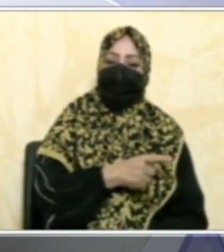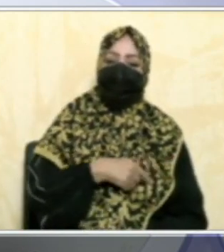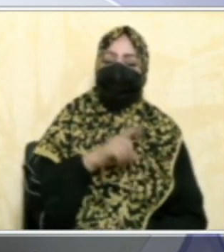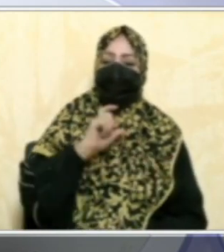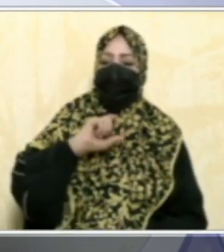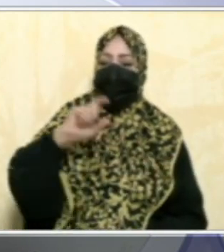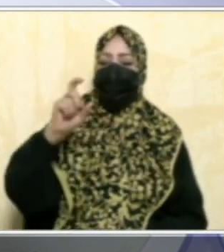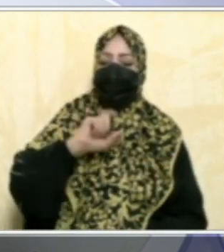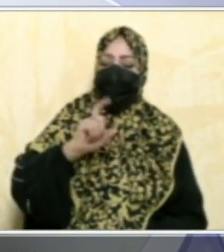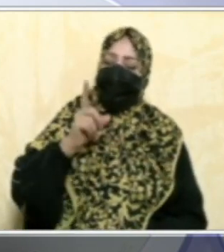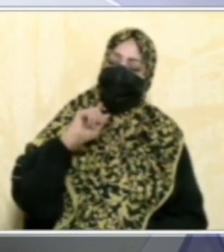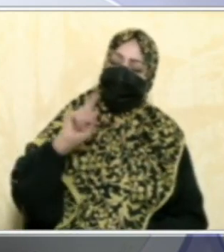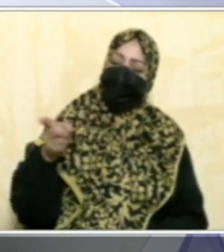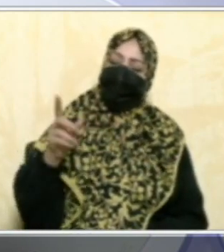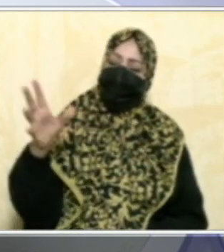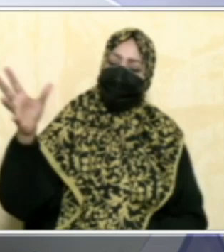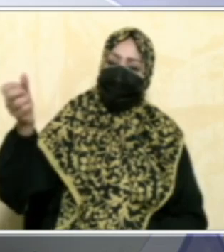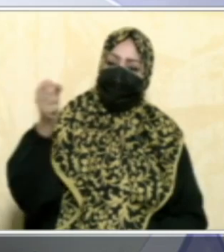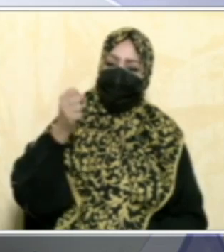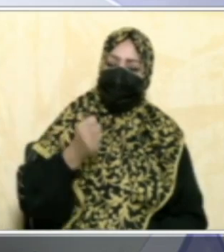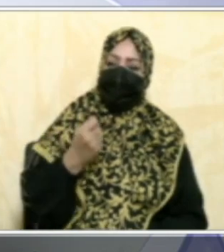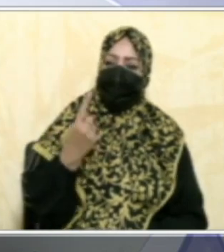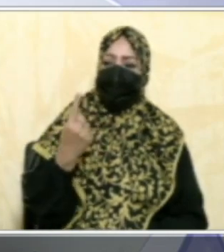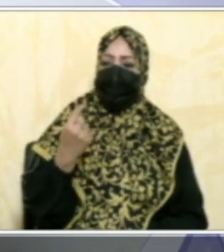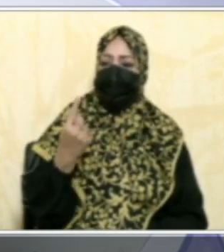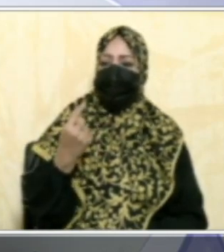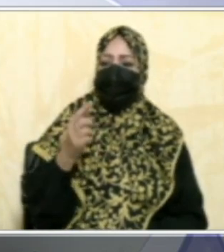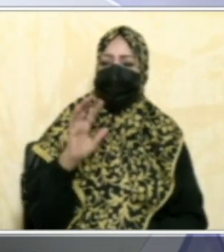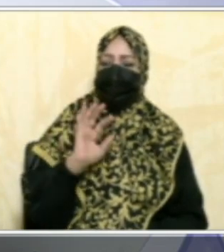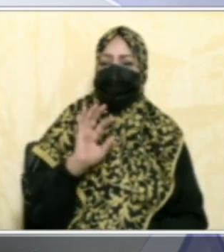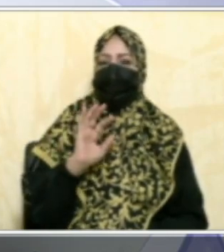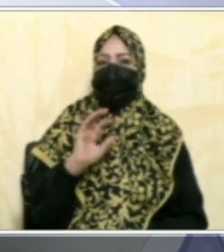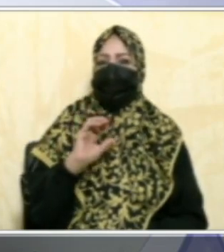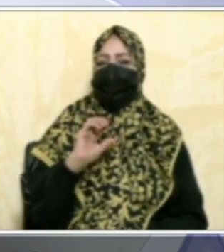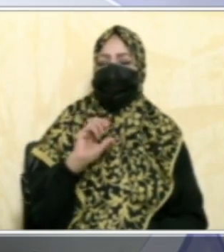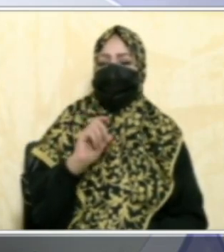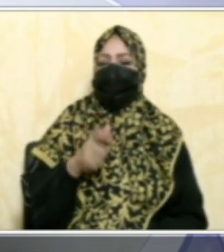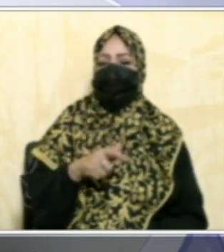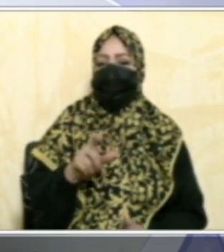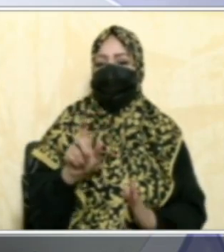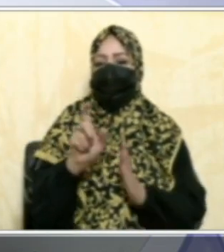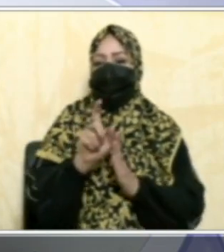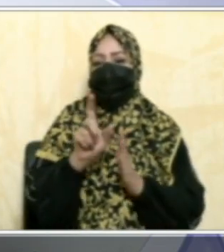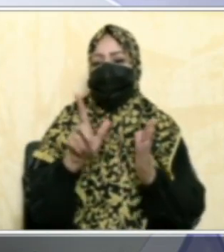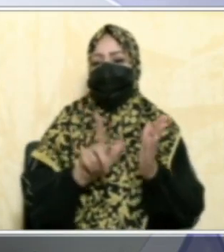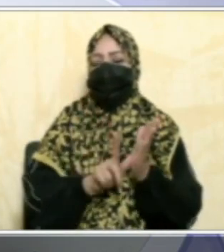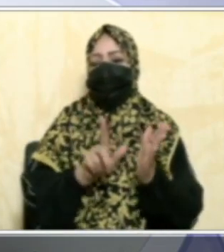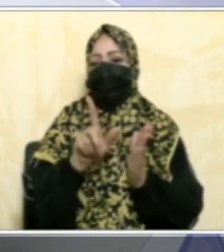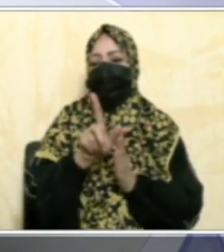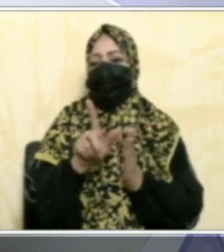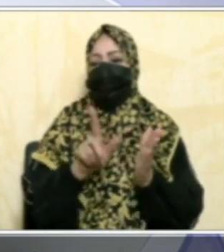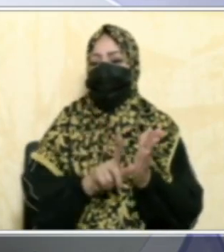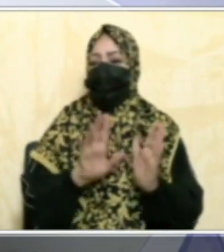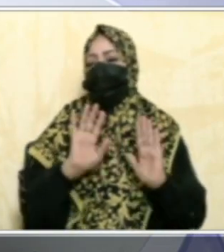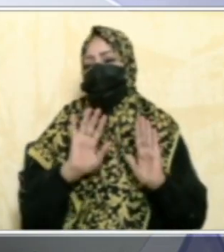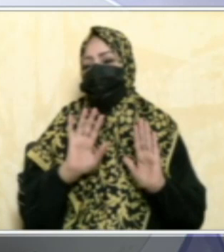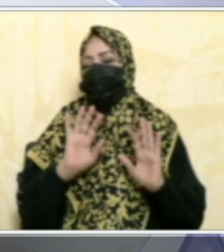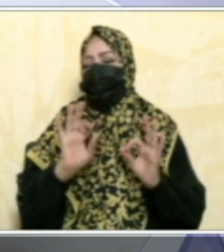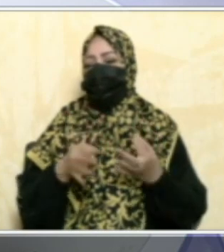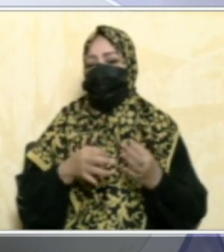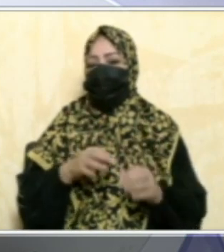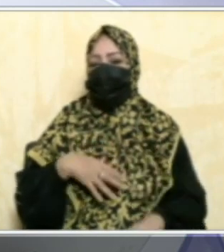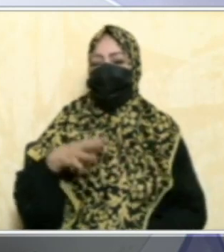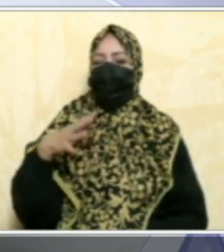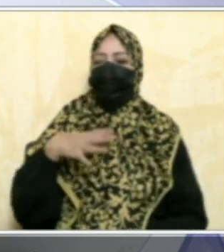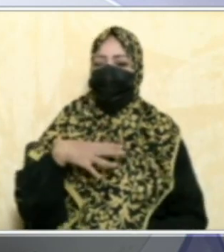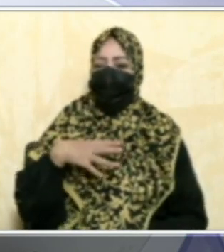الأمر إلا إذا كانت اللوائح تتيح له ذلك. أما إذا كان المدير غاشا من يتصرف من عنده